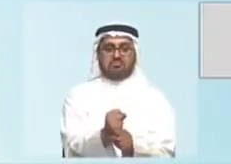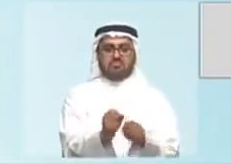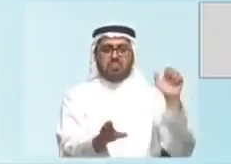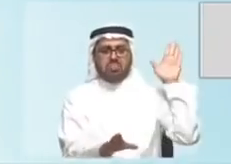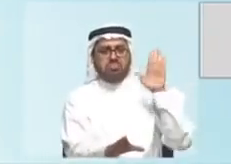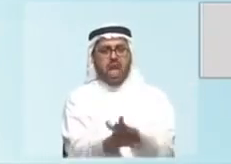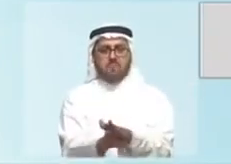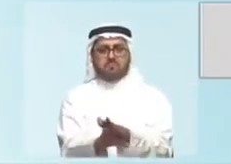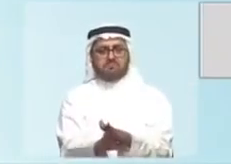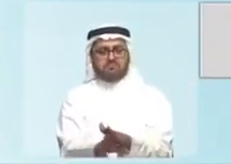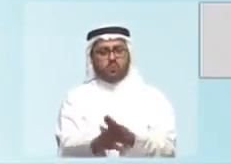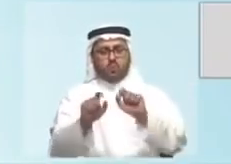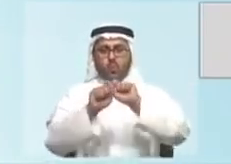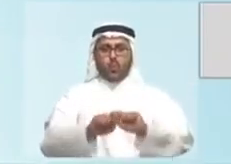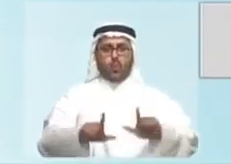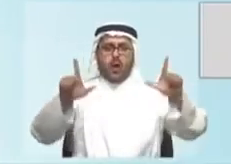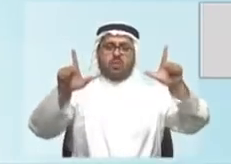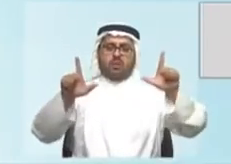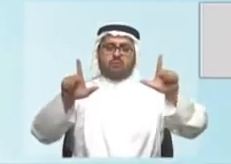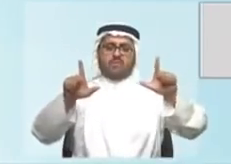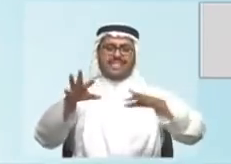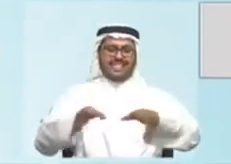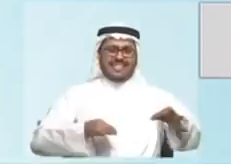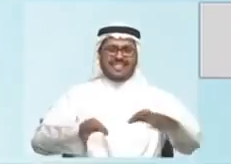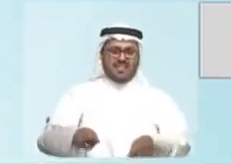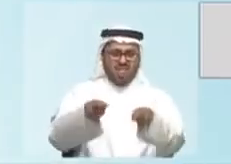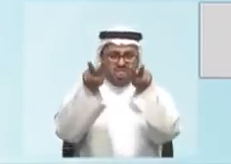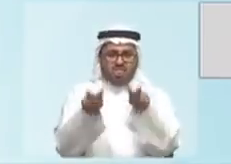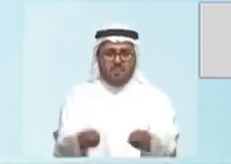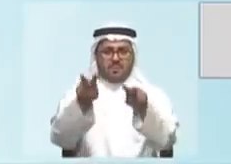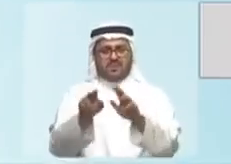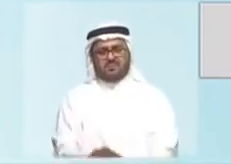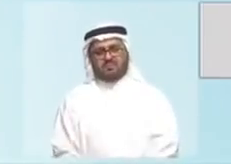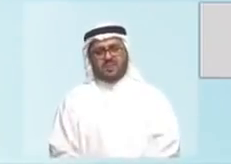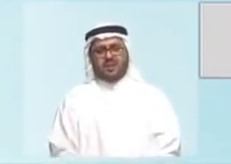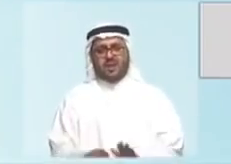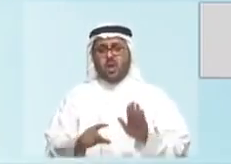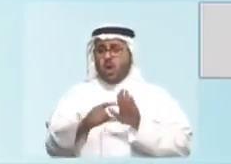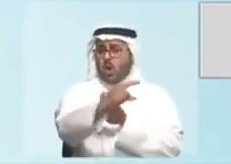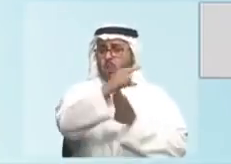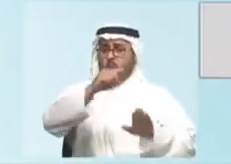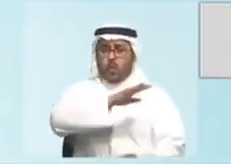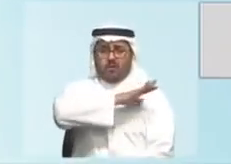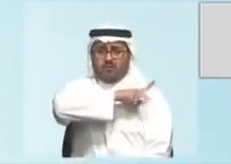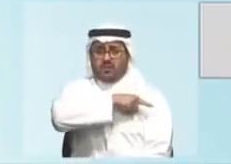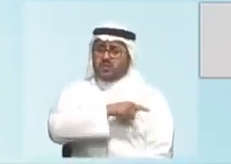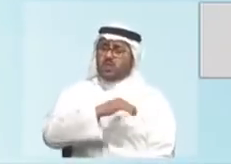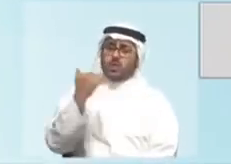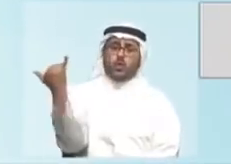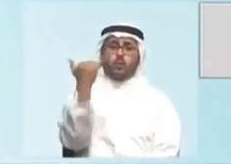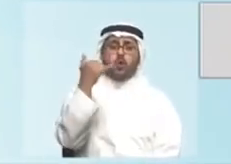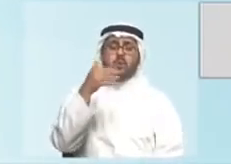مواقف المملكة السياسية ثابتة، قضية فلسطين